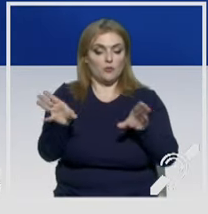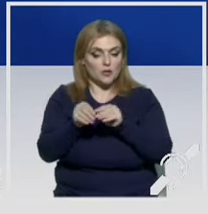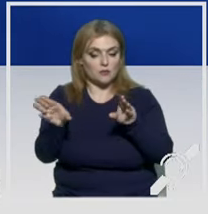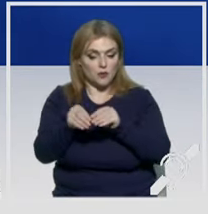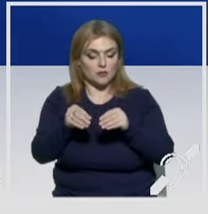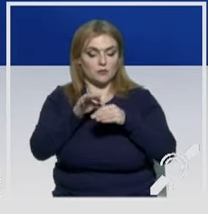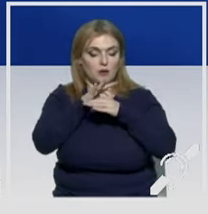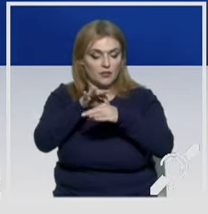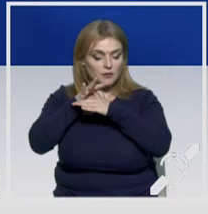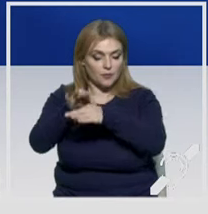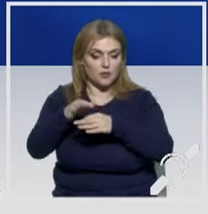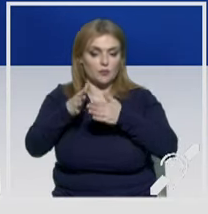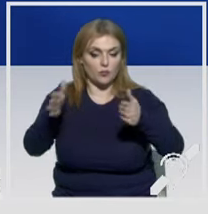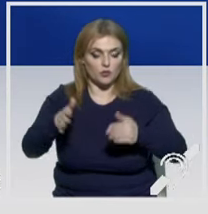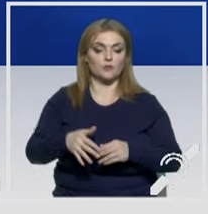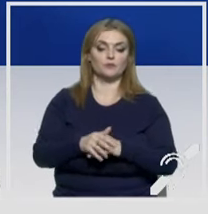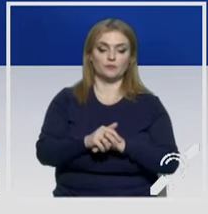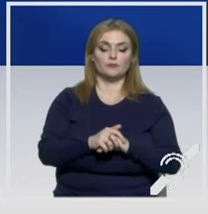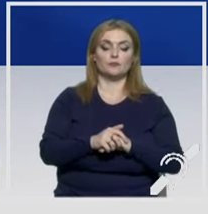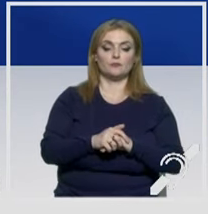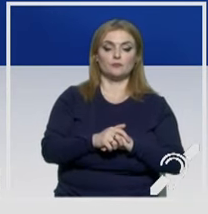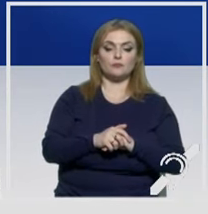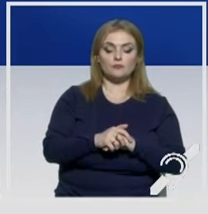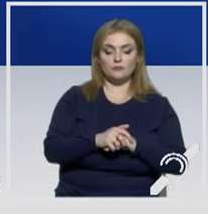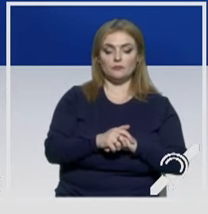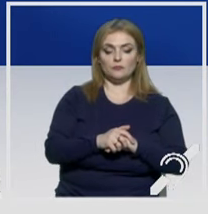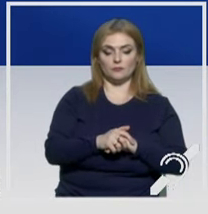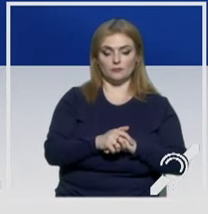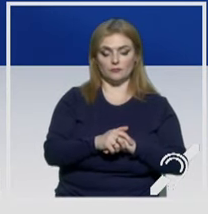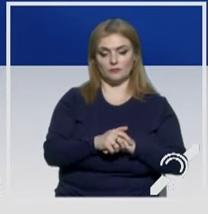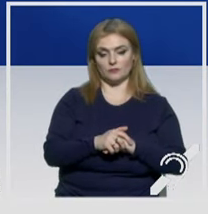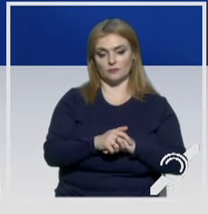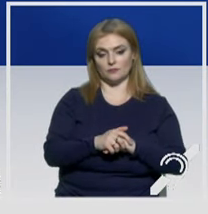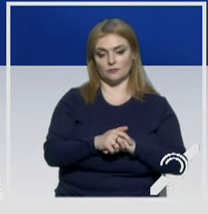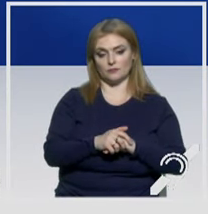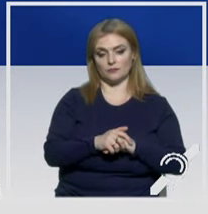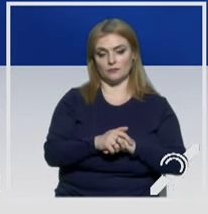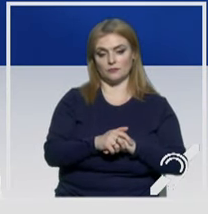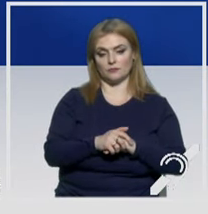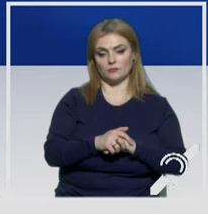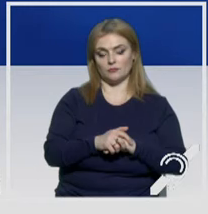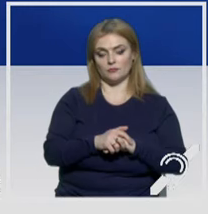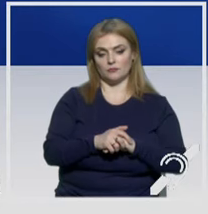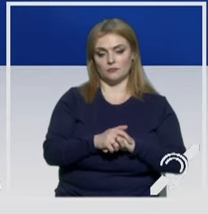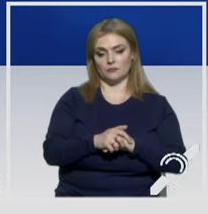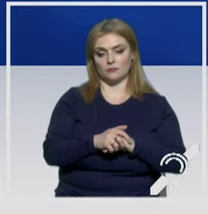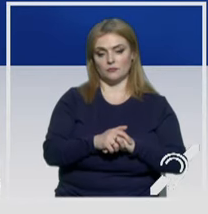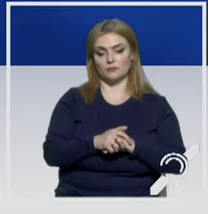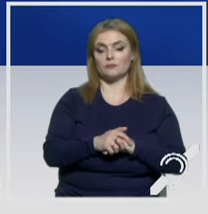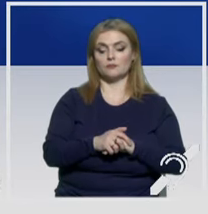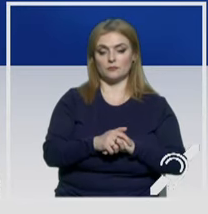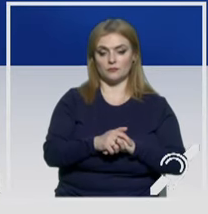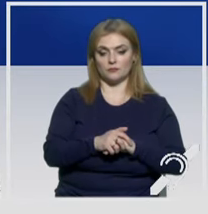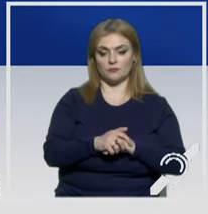MAE și pe ediția 5 a reuniunii Platformei de Sprijin pentru Republica Moldova, creată datorită